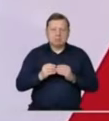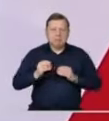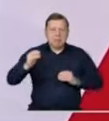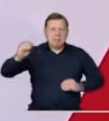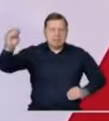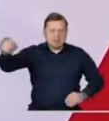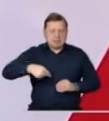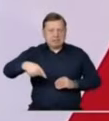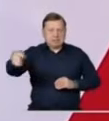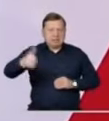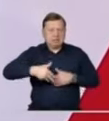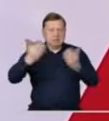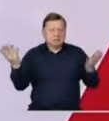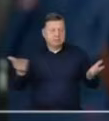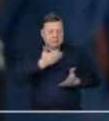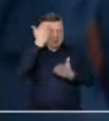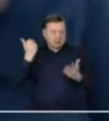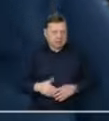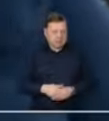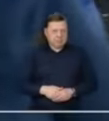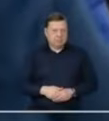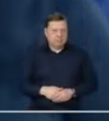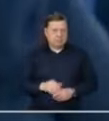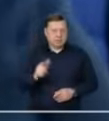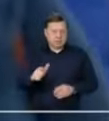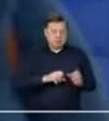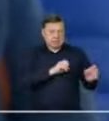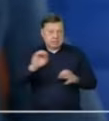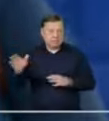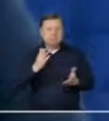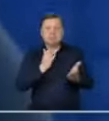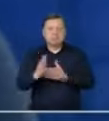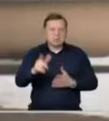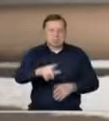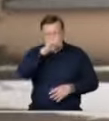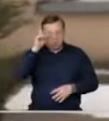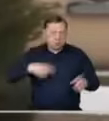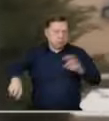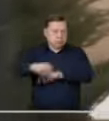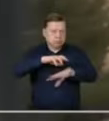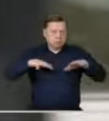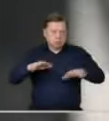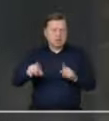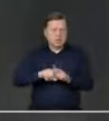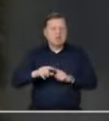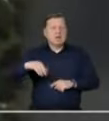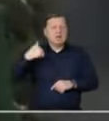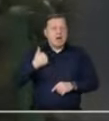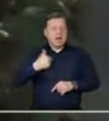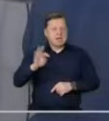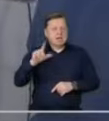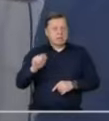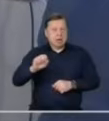osiągnie w najbliższej przyszłości. Wzrost zakażeń jest spowodowany większą aktywnością Polaków oraz pojawieniem się brytyjskiego wariantu